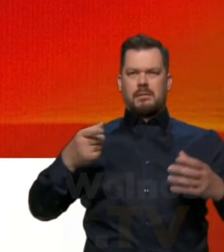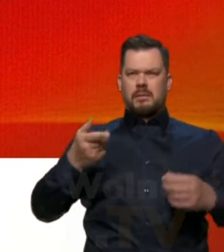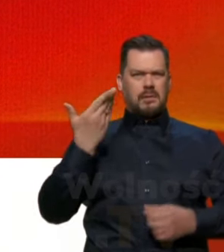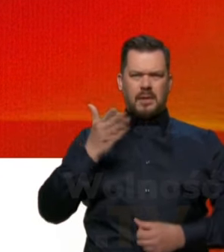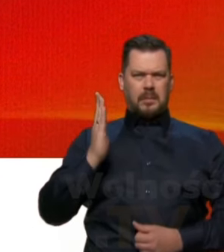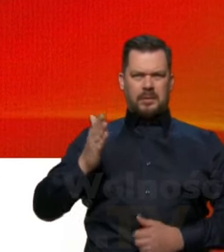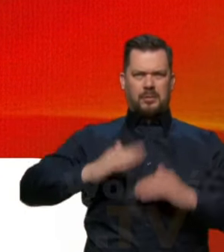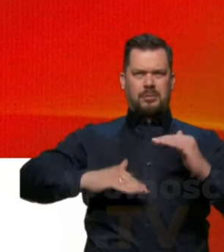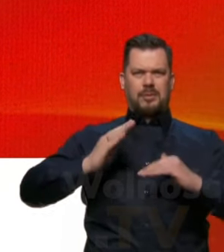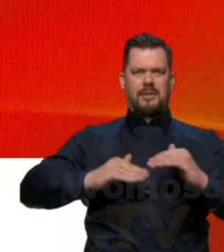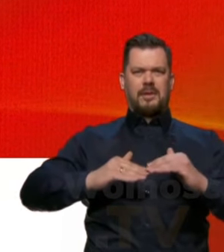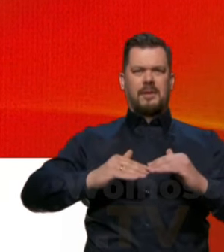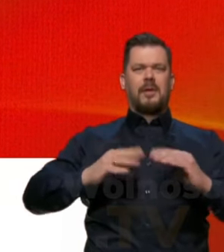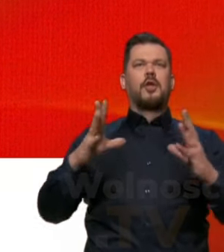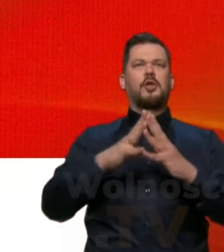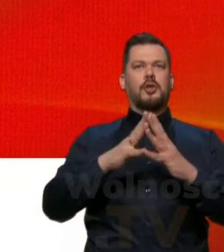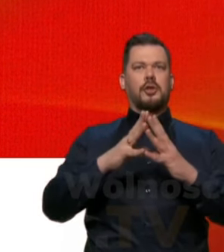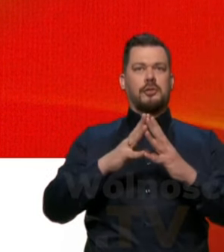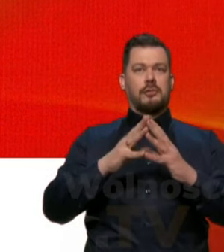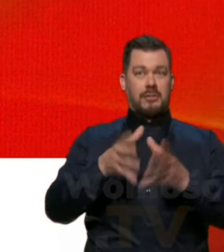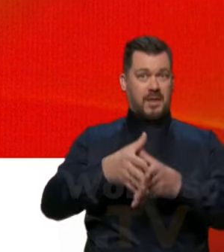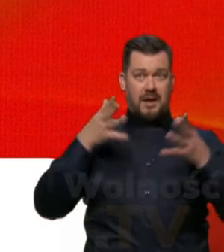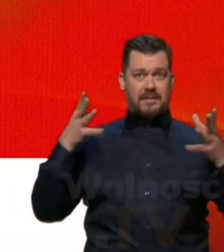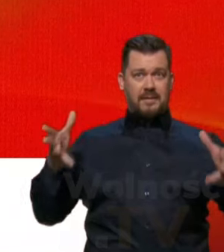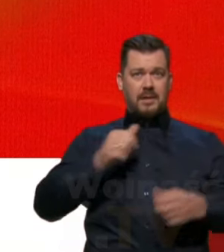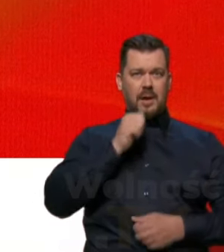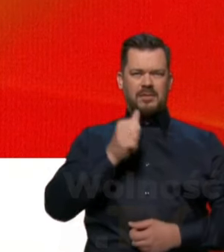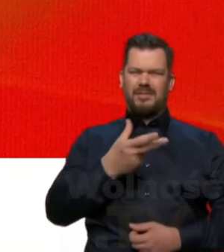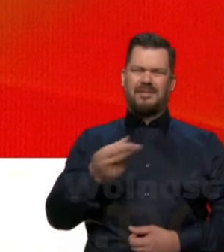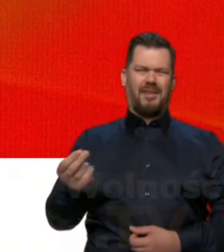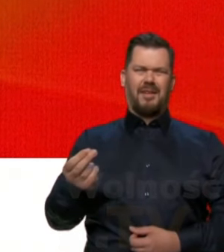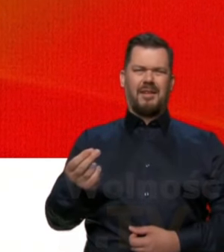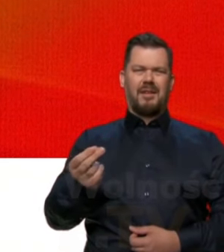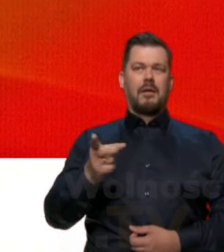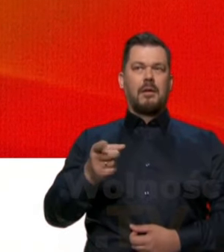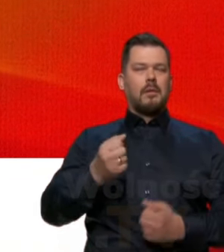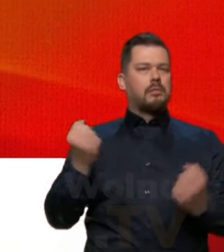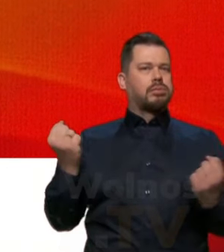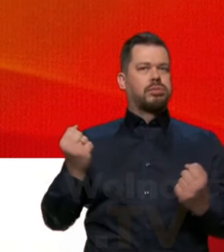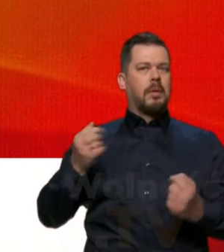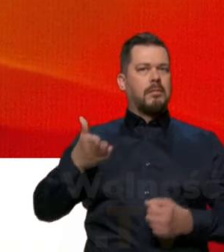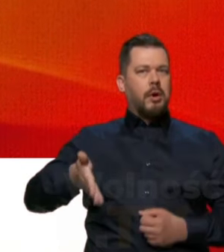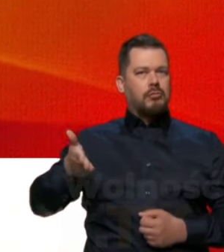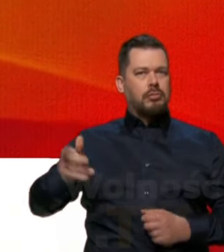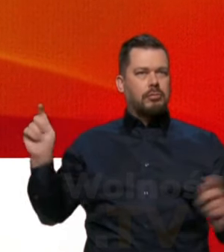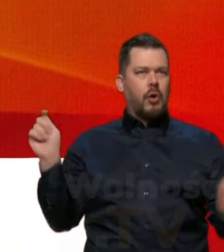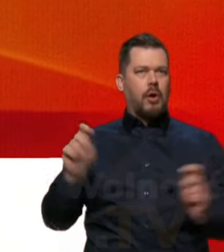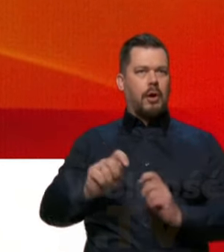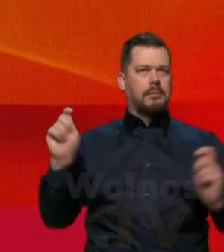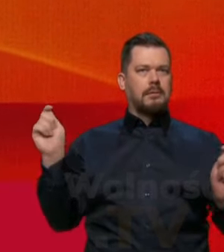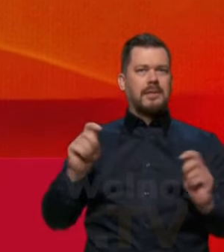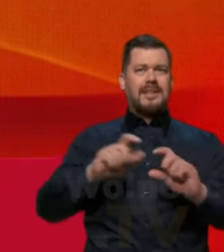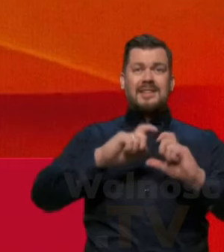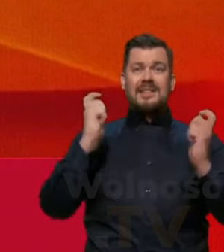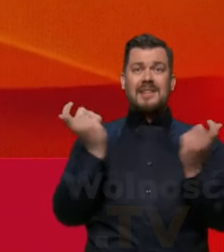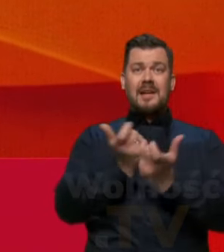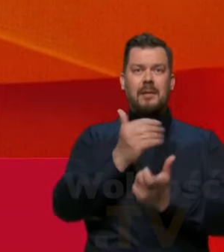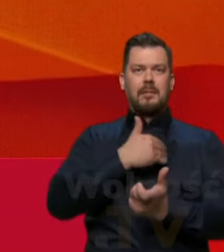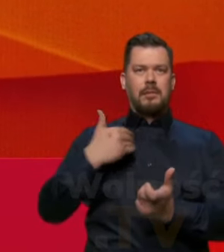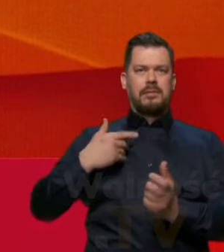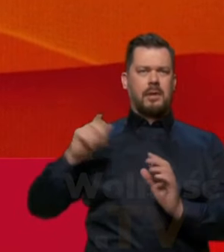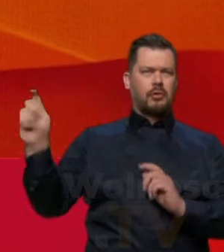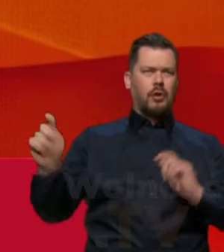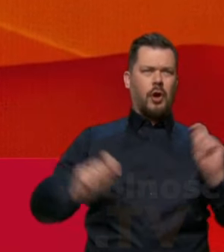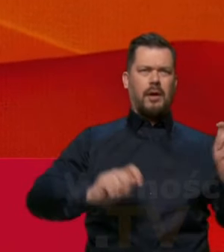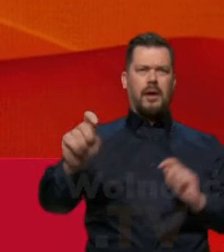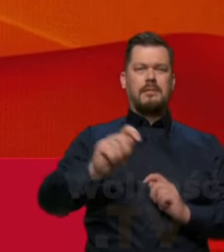nawet w pierwszej dziesiątce największych lotnisk Europy. To jest gigantyczna sieć kolejowa, która będzie łączyła wszystkie najważniejsze miasta